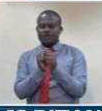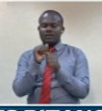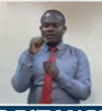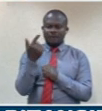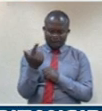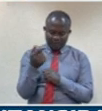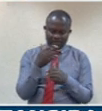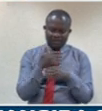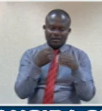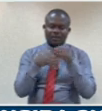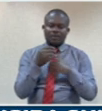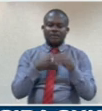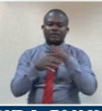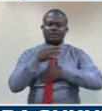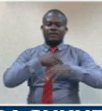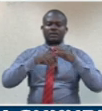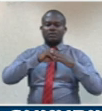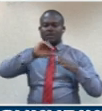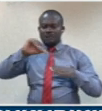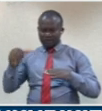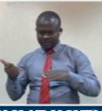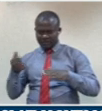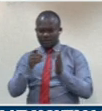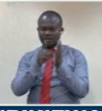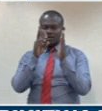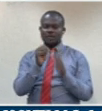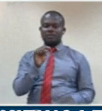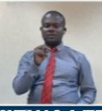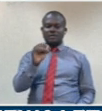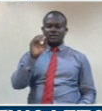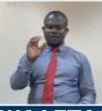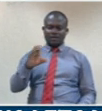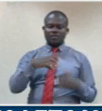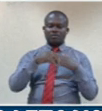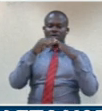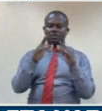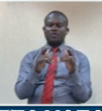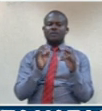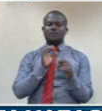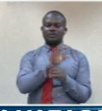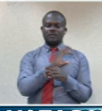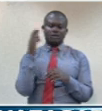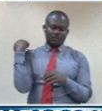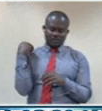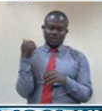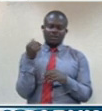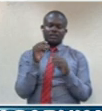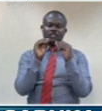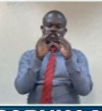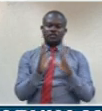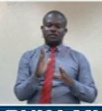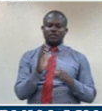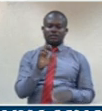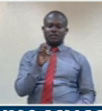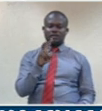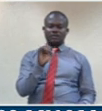Minisitiri w'Ubucuruzi n'Inganda. Mu bindi, Dr. Nsanzabaganwa Monique ni umuyobozi w'inama ngishwanama y'ishuri ryisumbuye rya